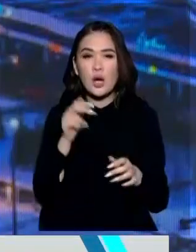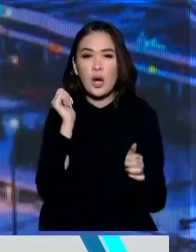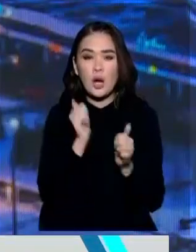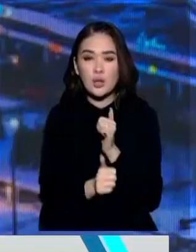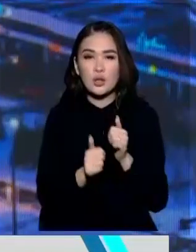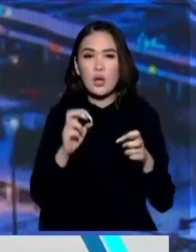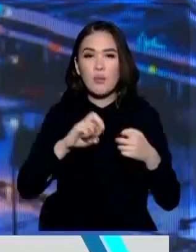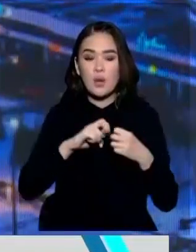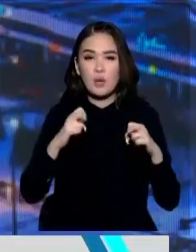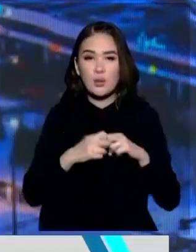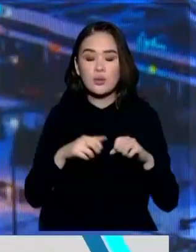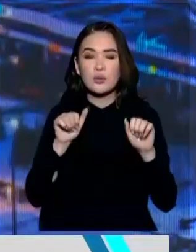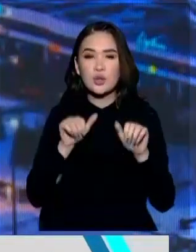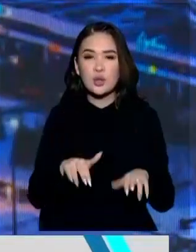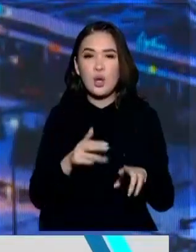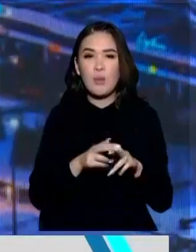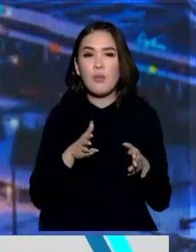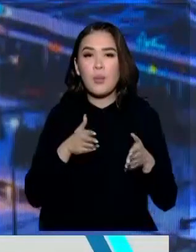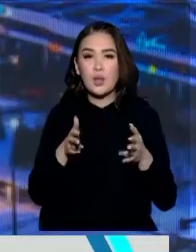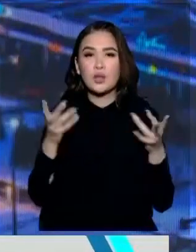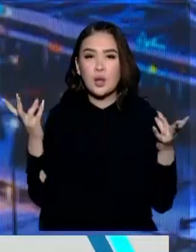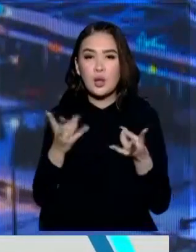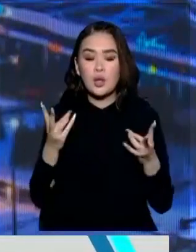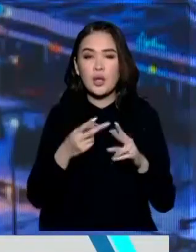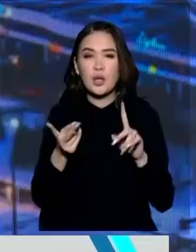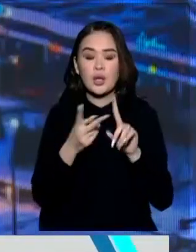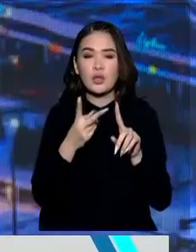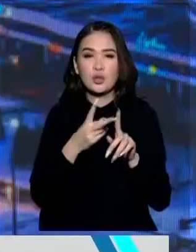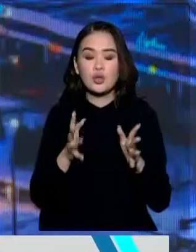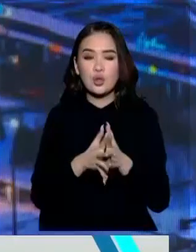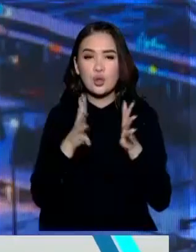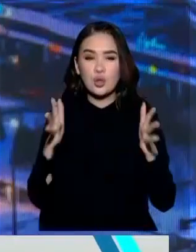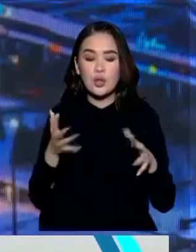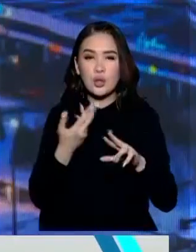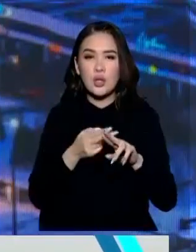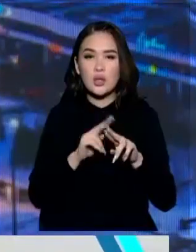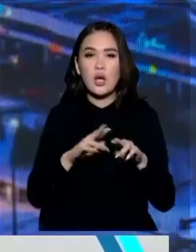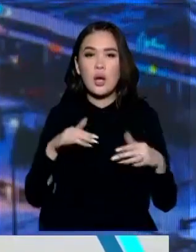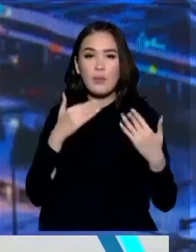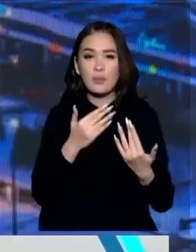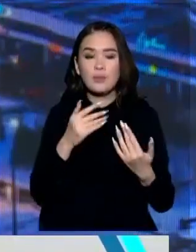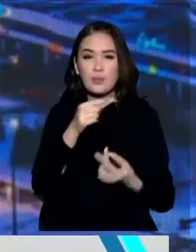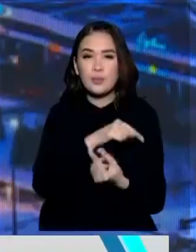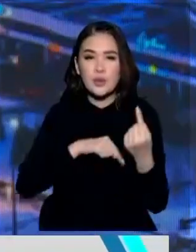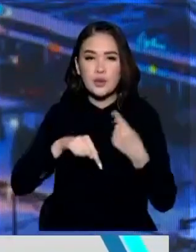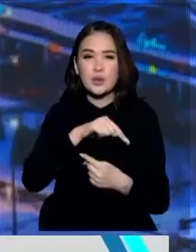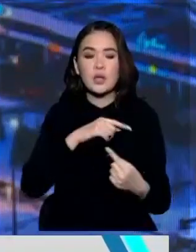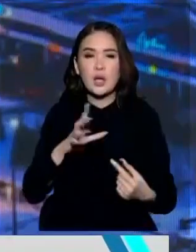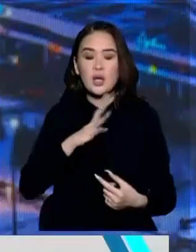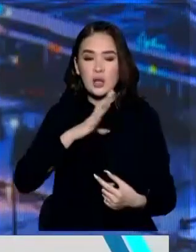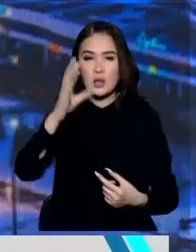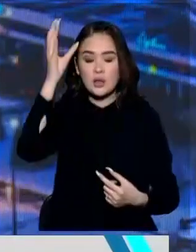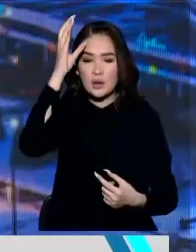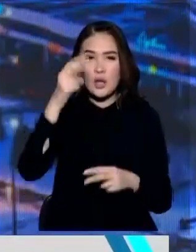саланың проблемалардың шешуге бағыттауымыз керек. Екінші үлкен басымдылық бағыт, ол бизнесті ғылымға